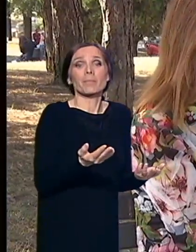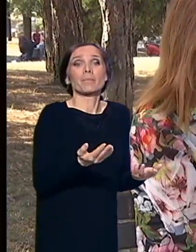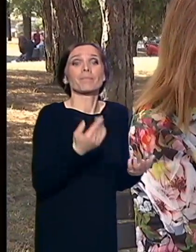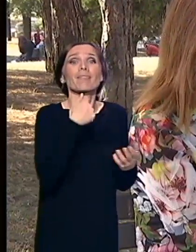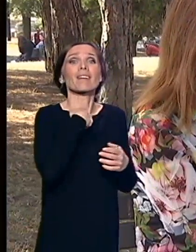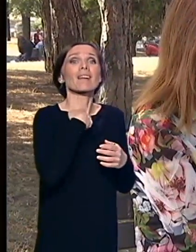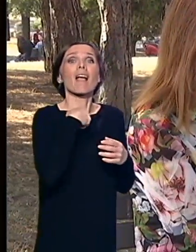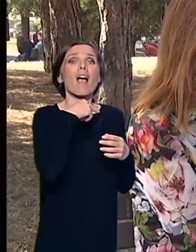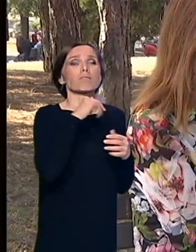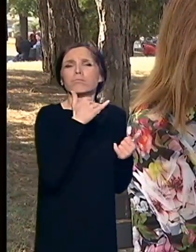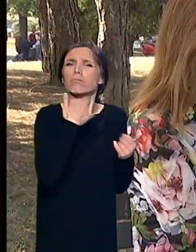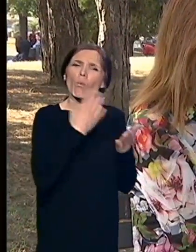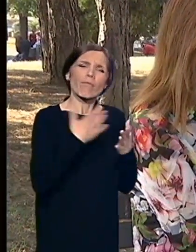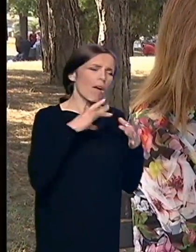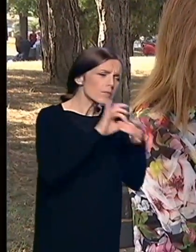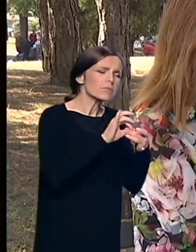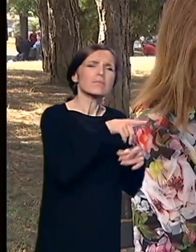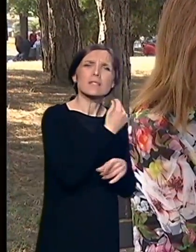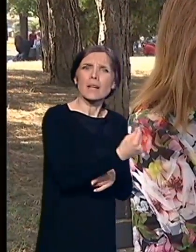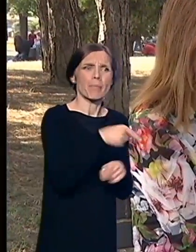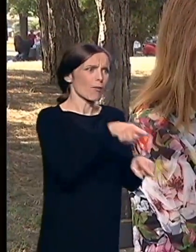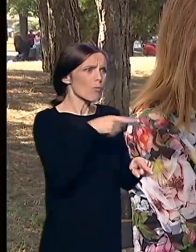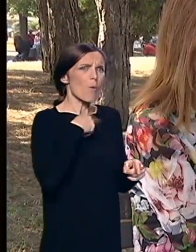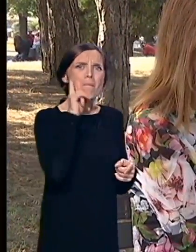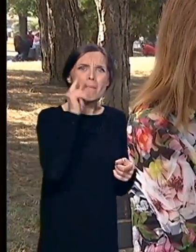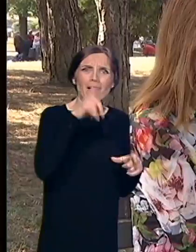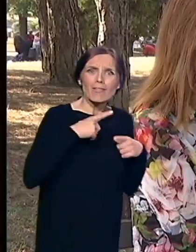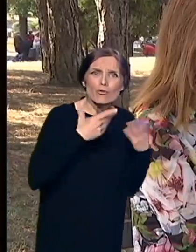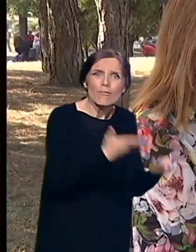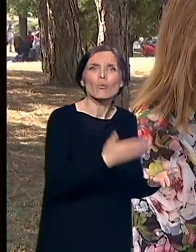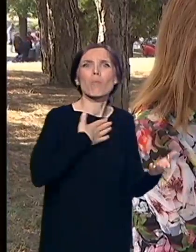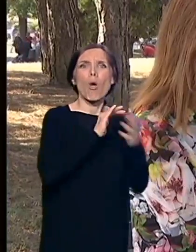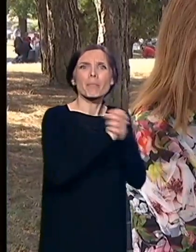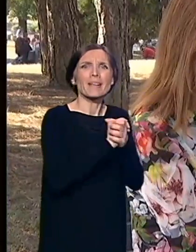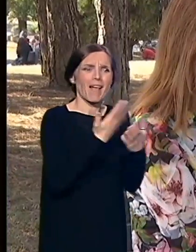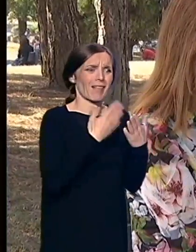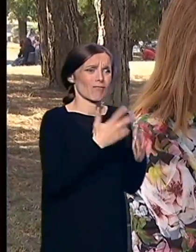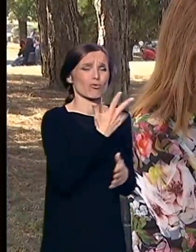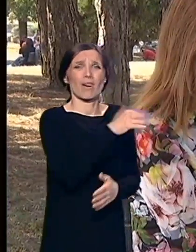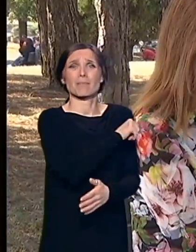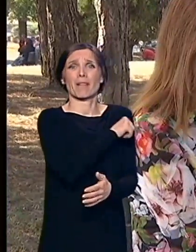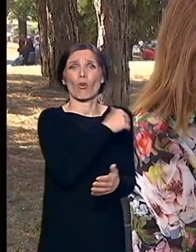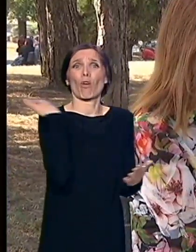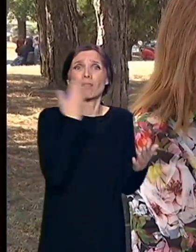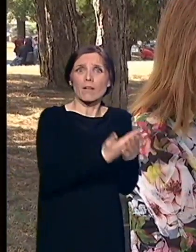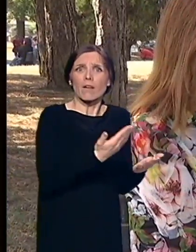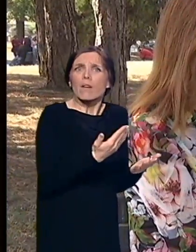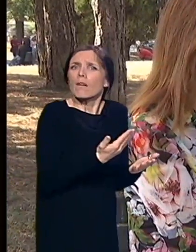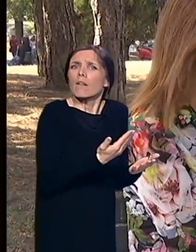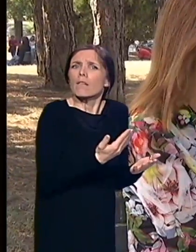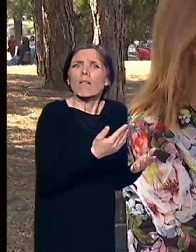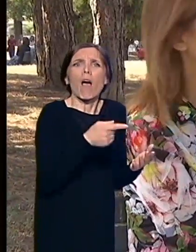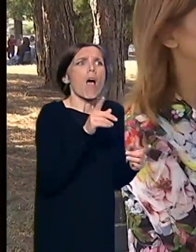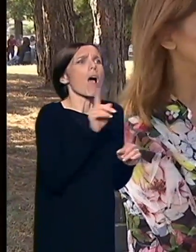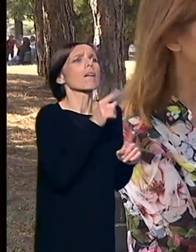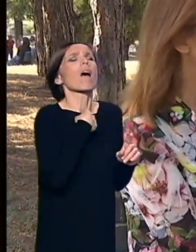ovdje sa, tu su mi roditelji, tu su mi prijatelji, moje drugari s kojom sam družim 35 godina, tako da nikad to nije izašlo iz mene,